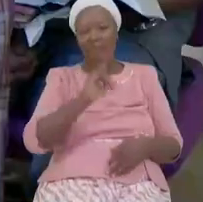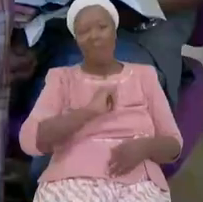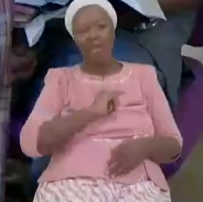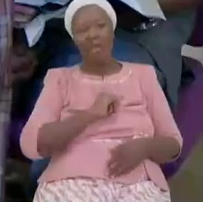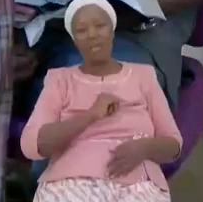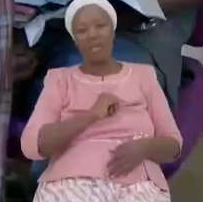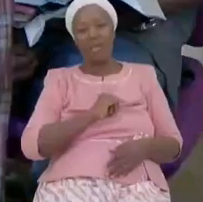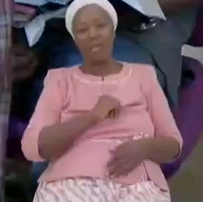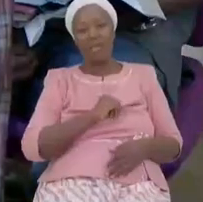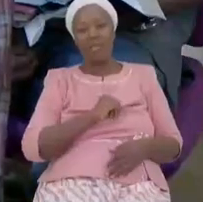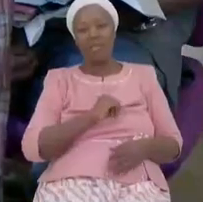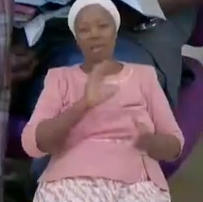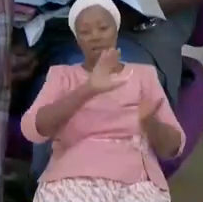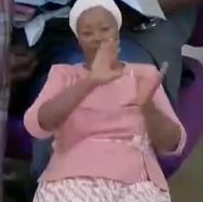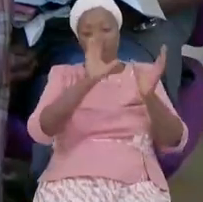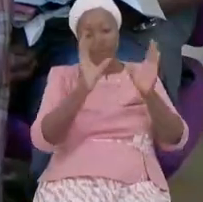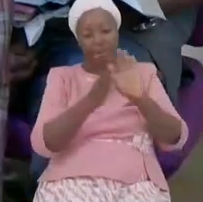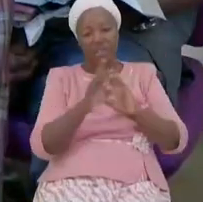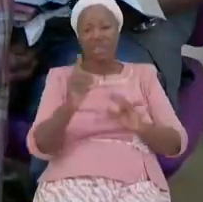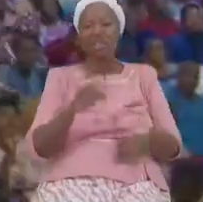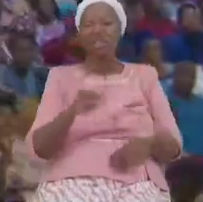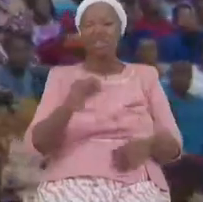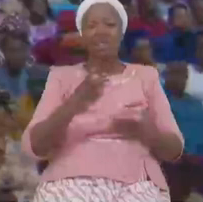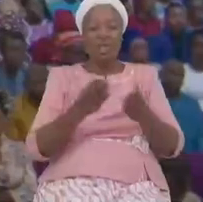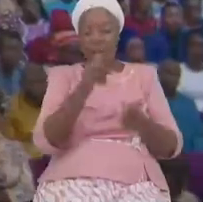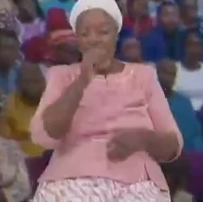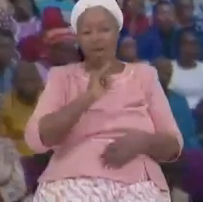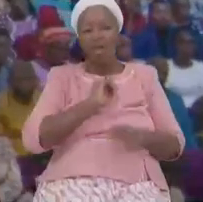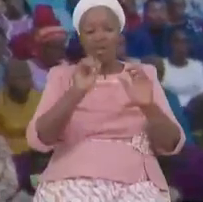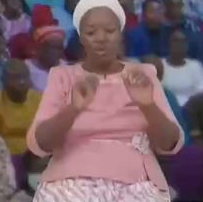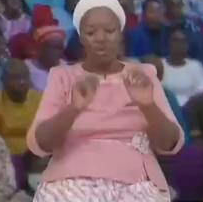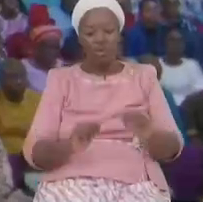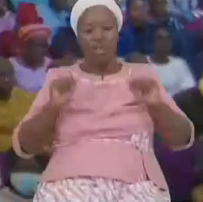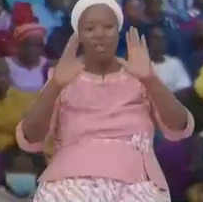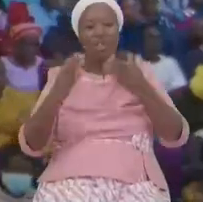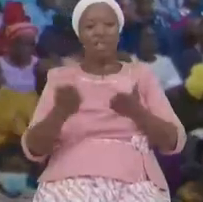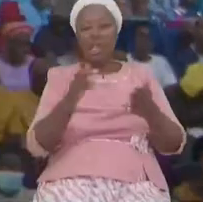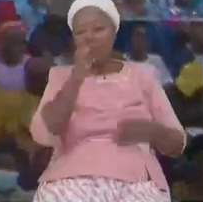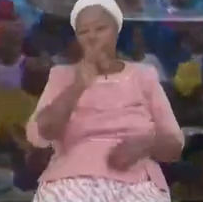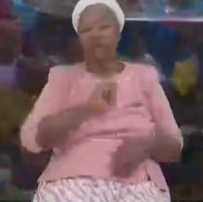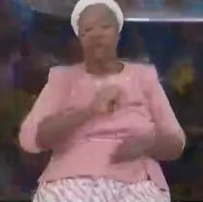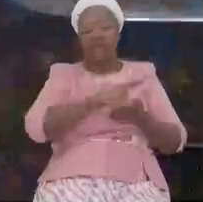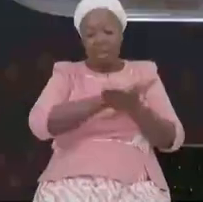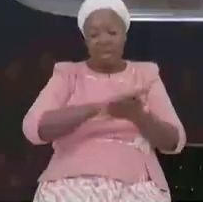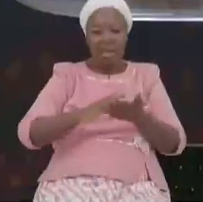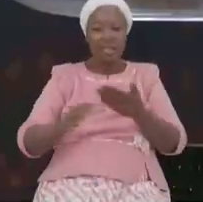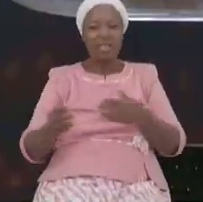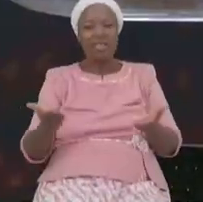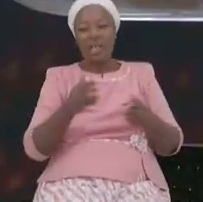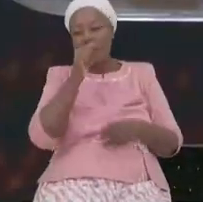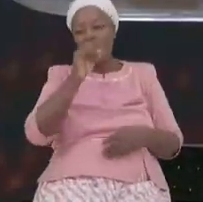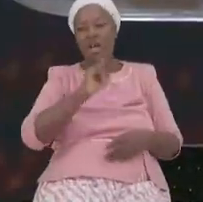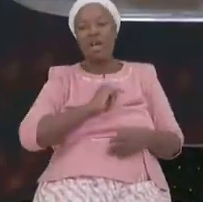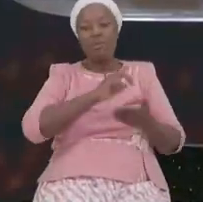converti, me voici, consacré, me voici, purifié, me voici, purifié et